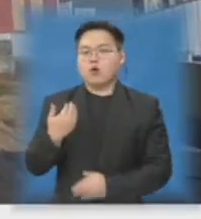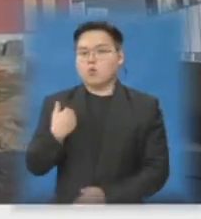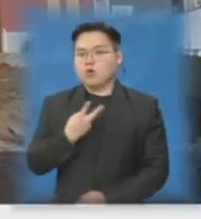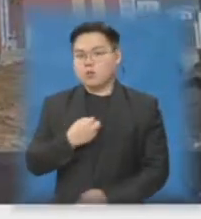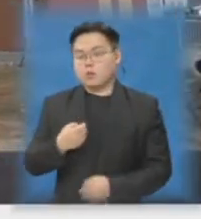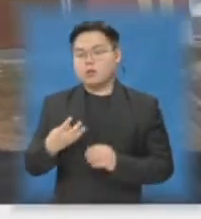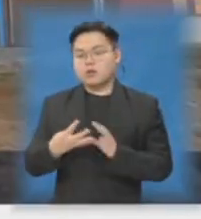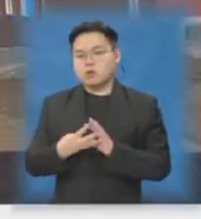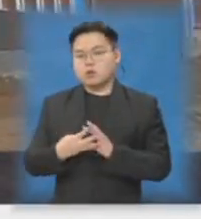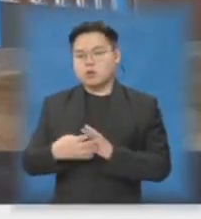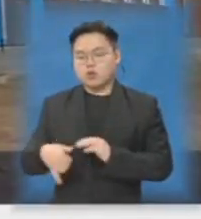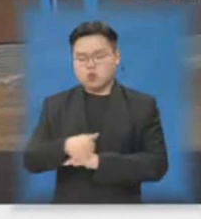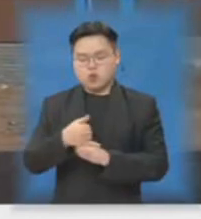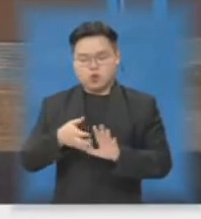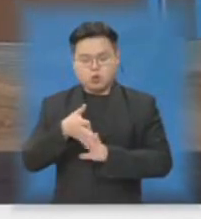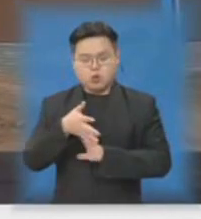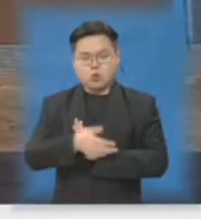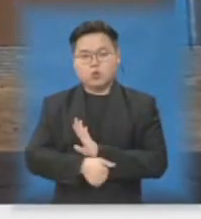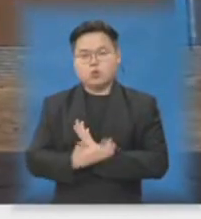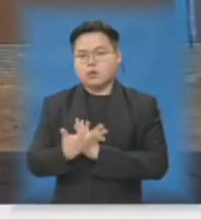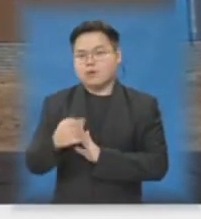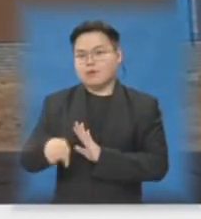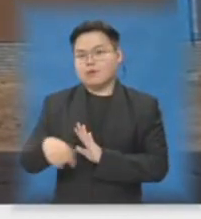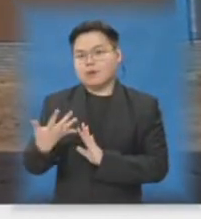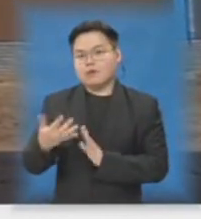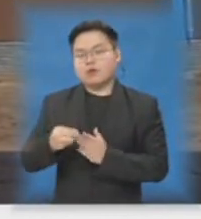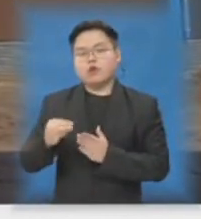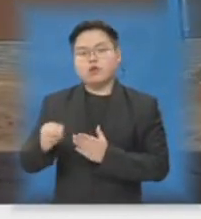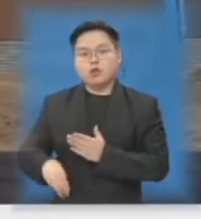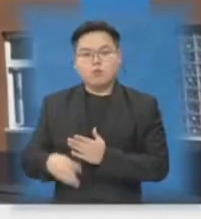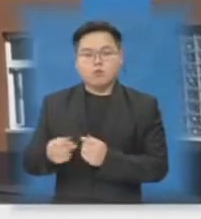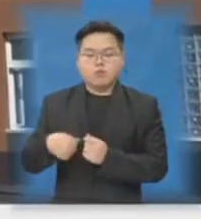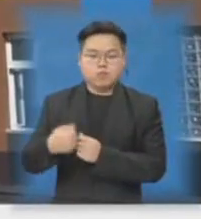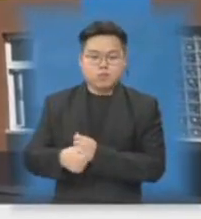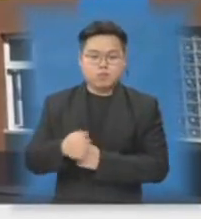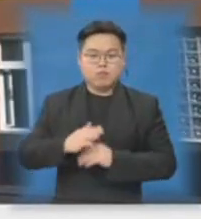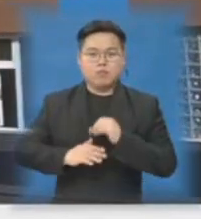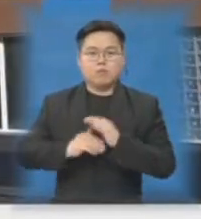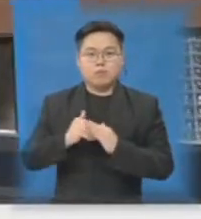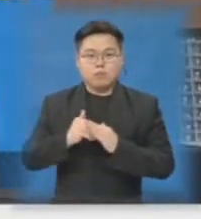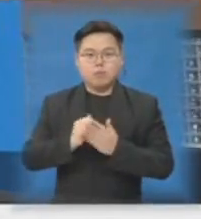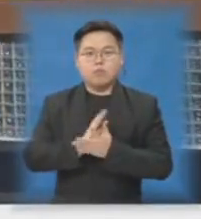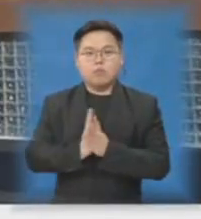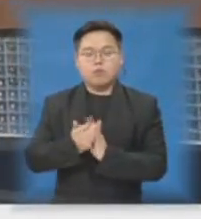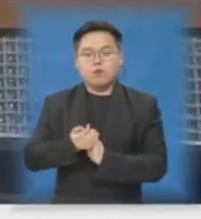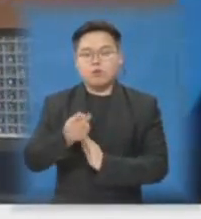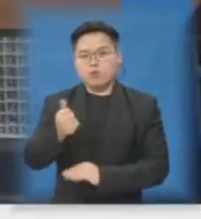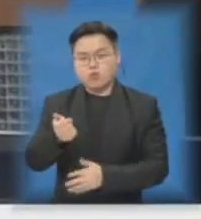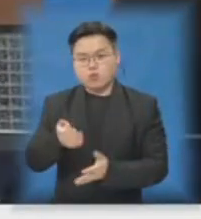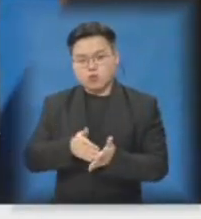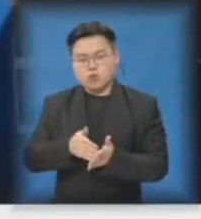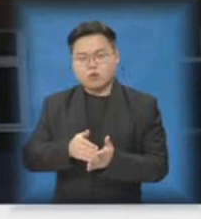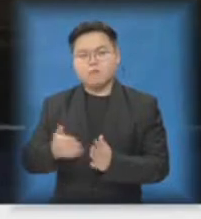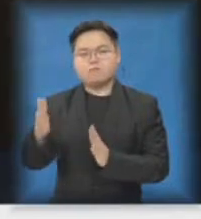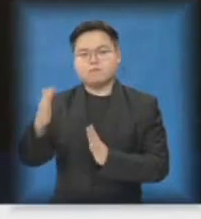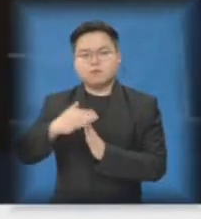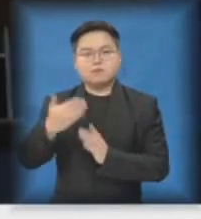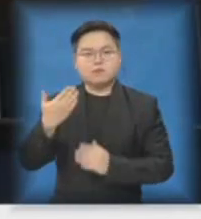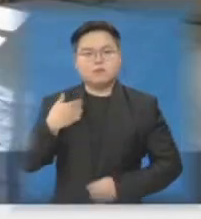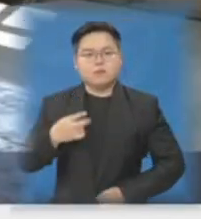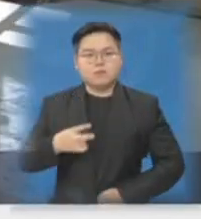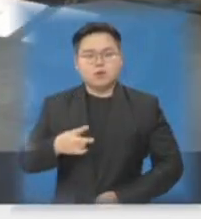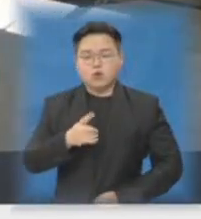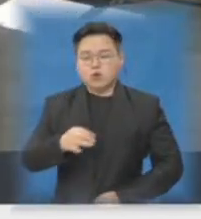төсвийн 5.5 тэрбум төгрөгийн хөрөнгө оруулалтаар баригдаж эхэлсэн ч санхүүжилт дутснаас зогсжээ. Сургуулийн барилгыг бүрэн ашиглалтад